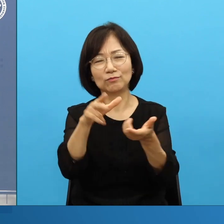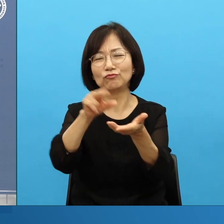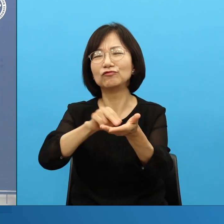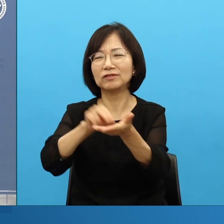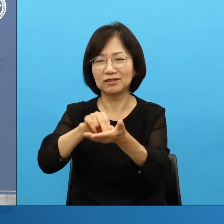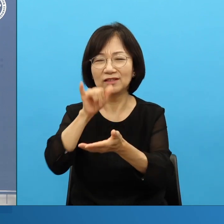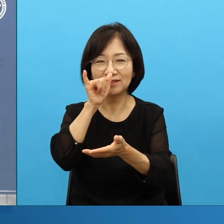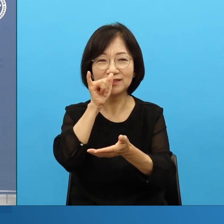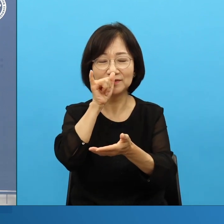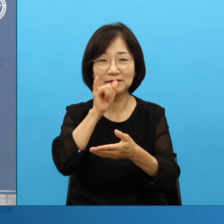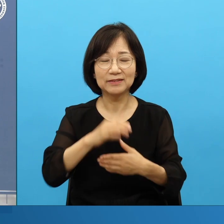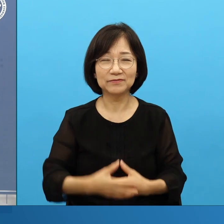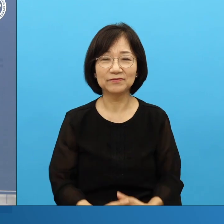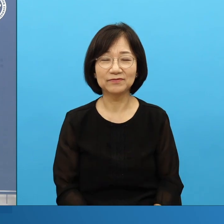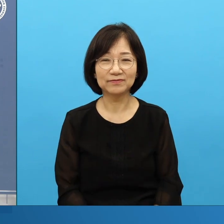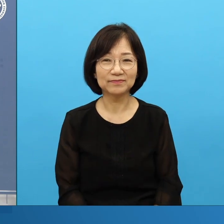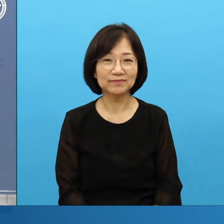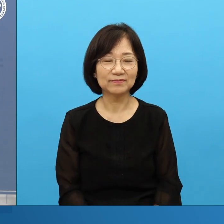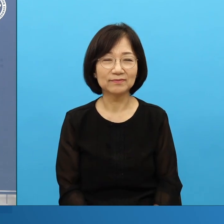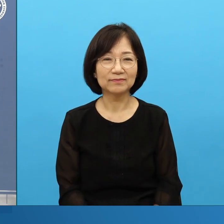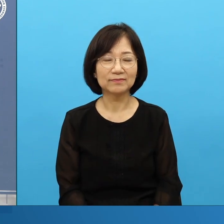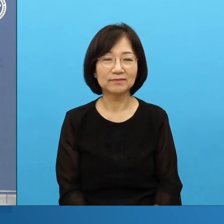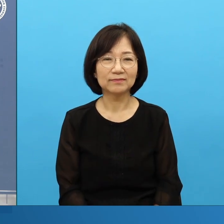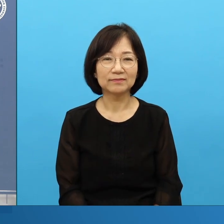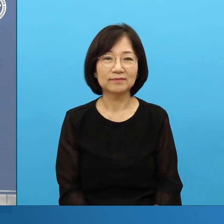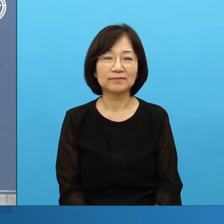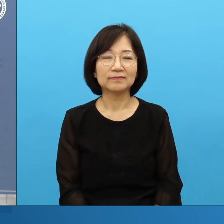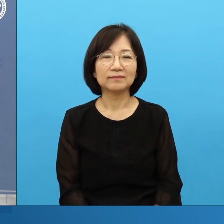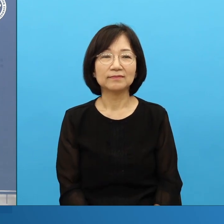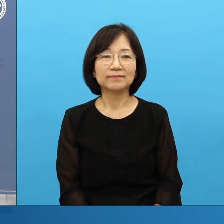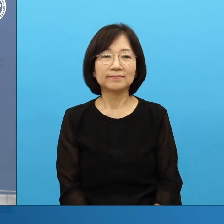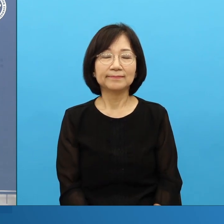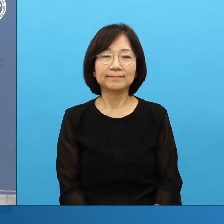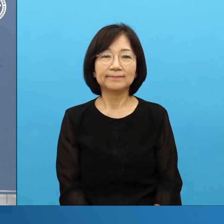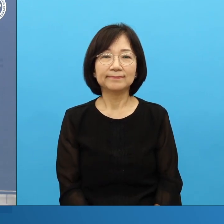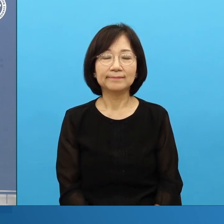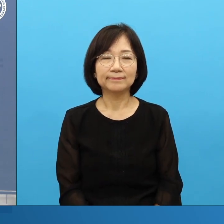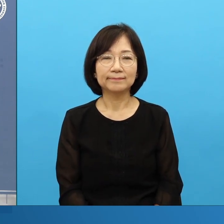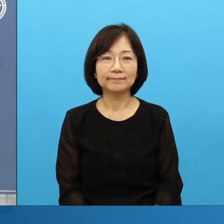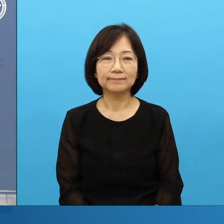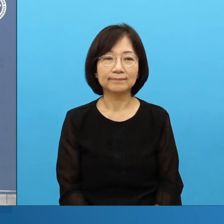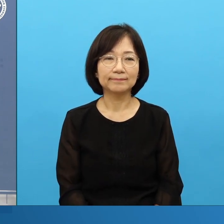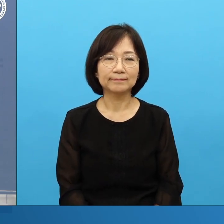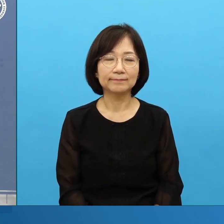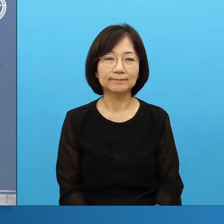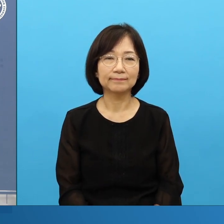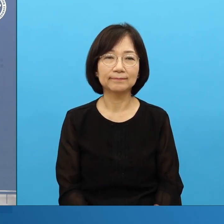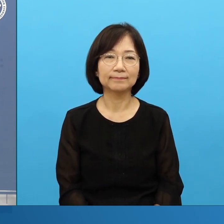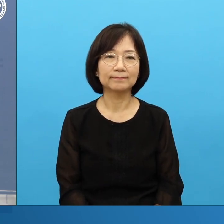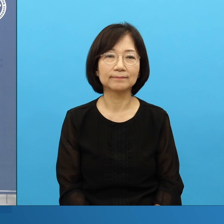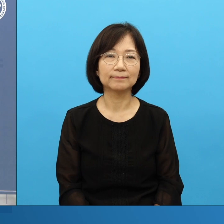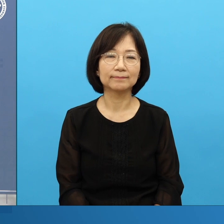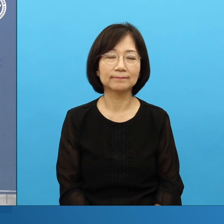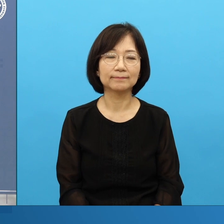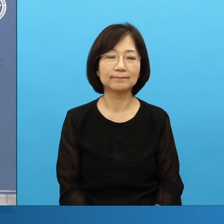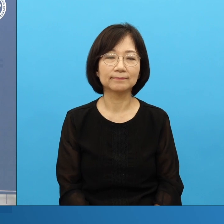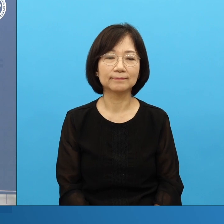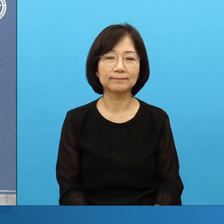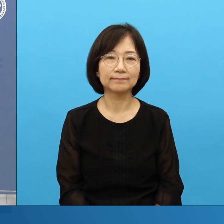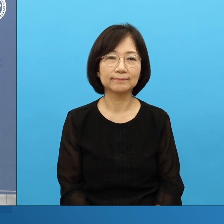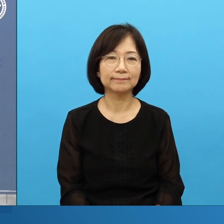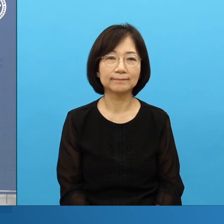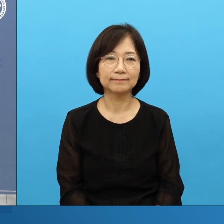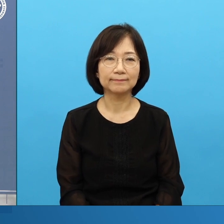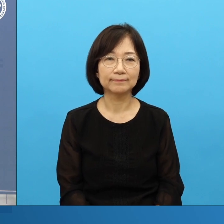two areas that we need to cover up on for our first and second service. But we see that in Corinthians, there are so many problems. And 그 although 중에